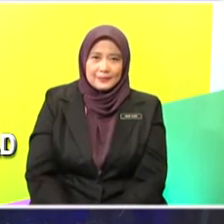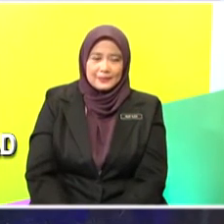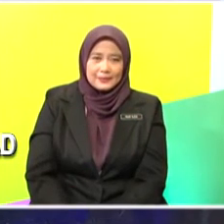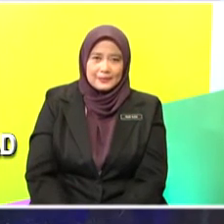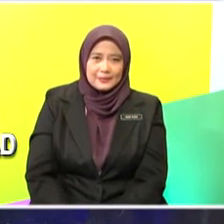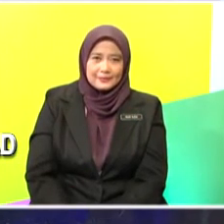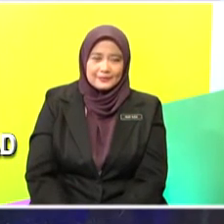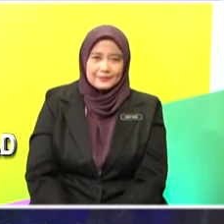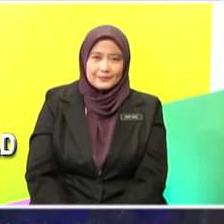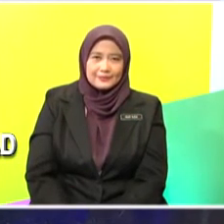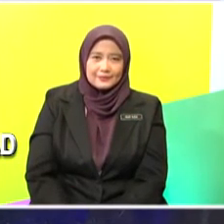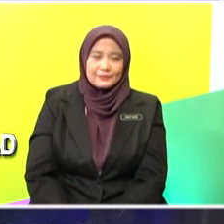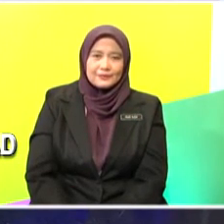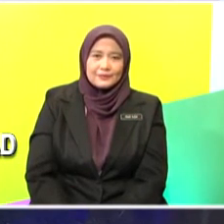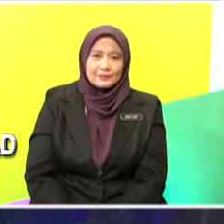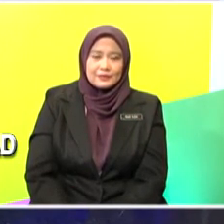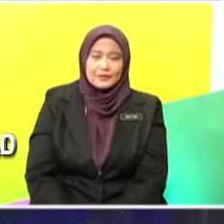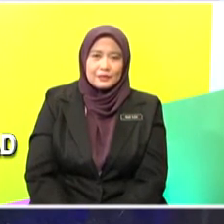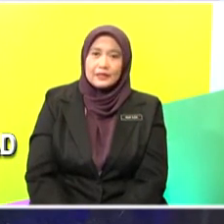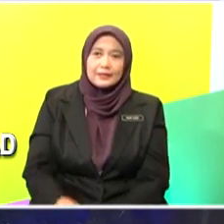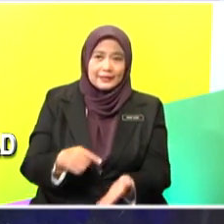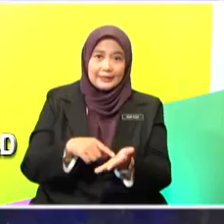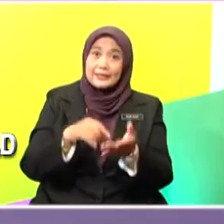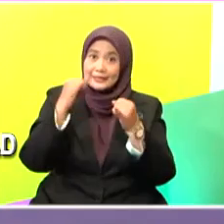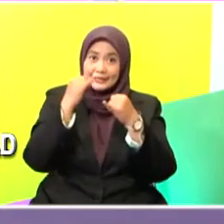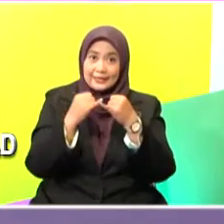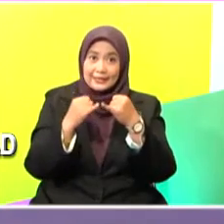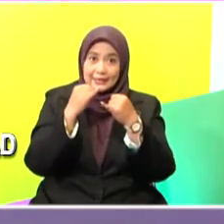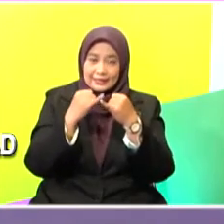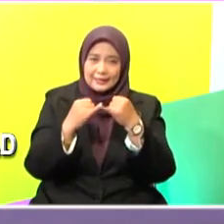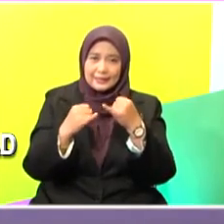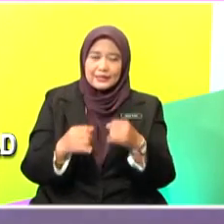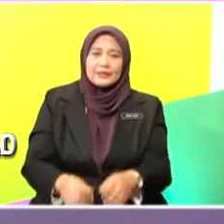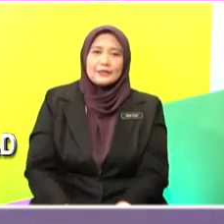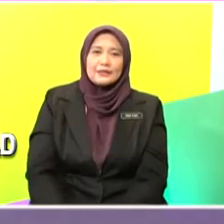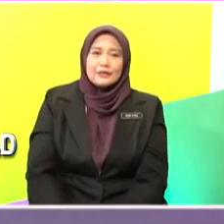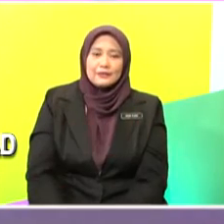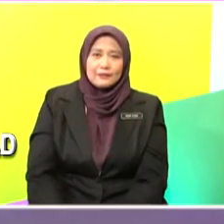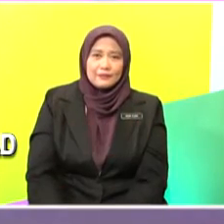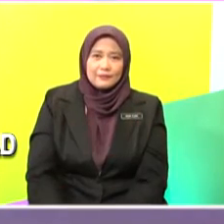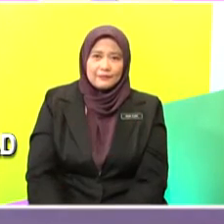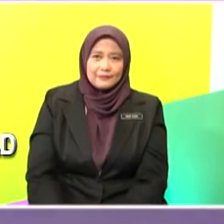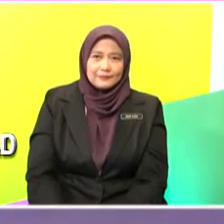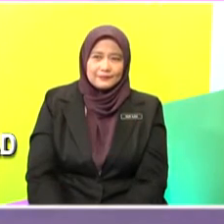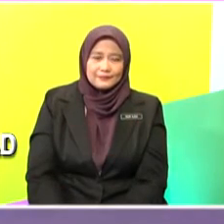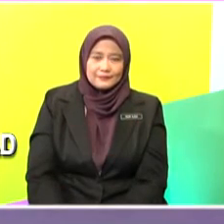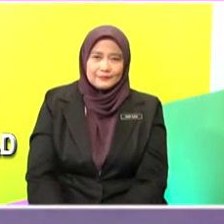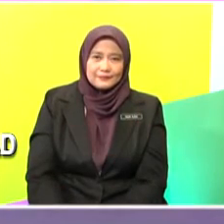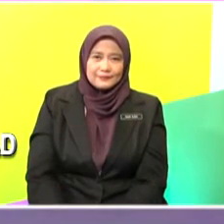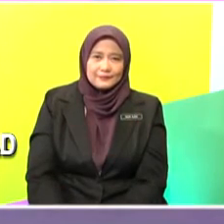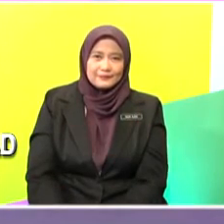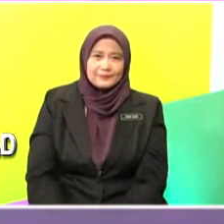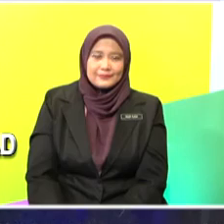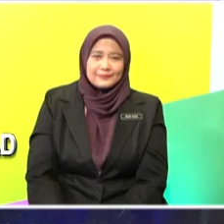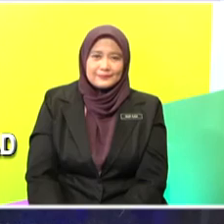dah pandai ni. Ni yang terakhir, cikgu. Ya, yang terakhir. Okey, next. Kalau tak boleh jawab,